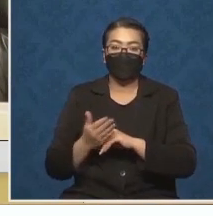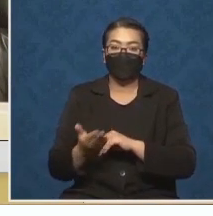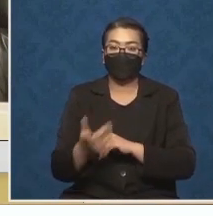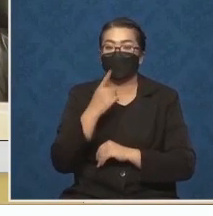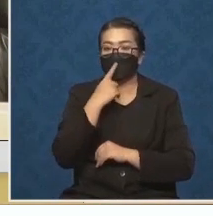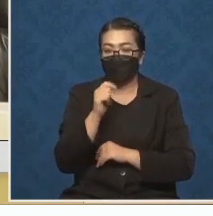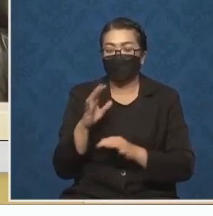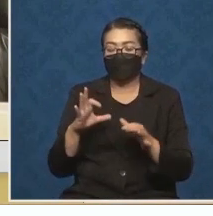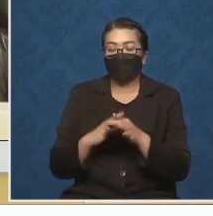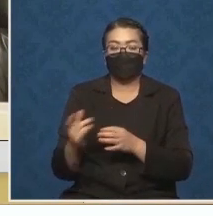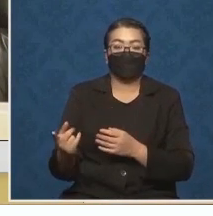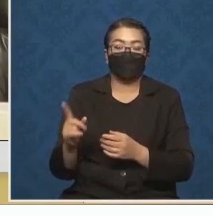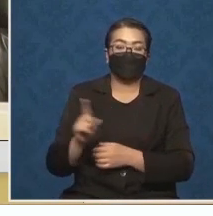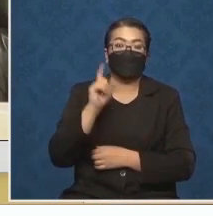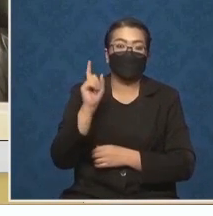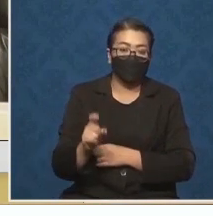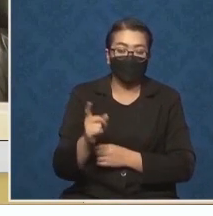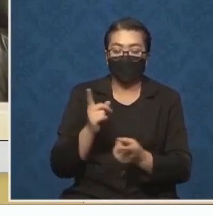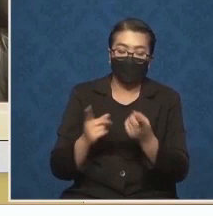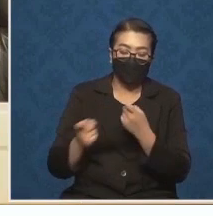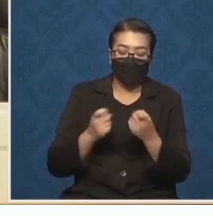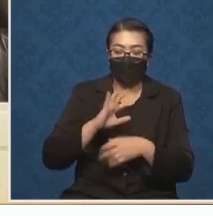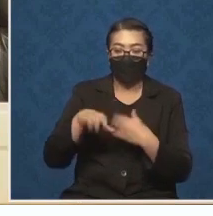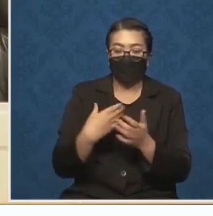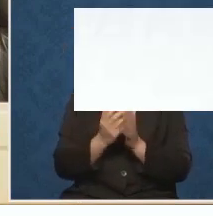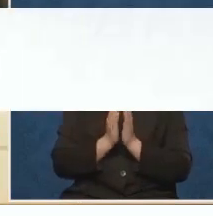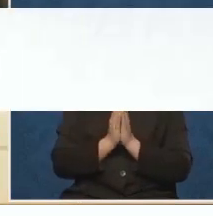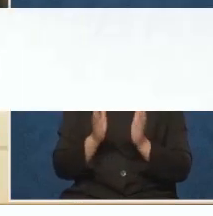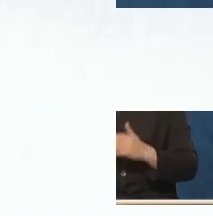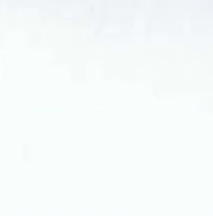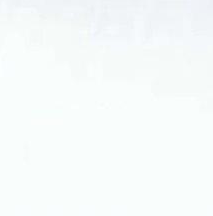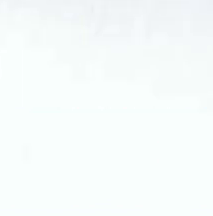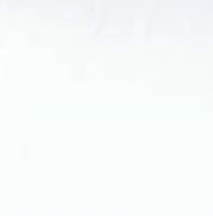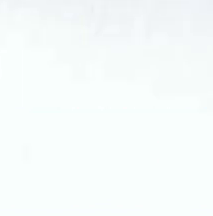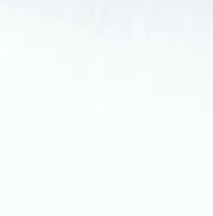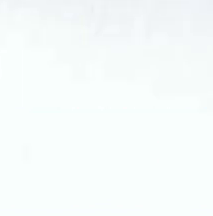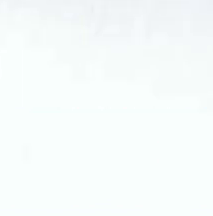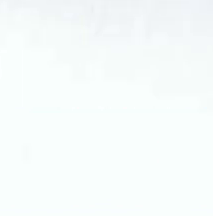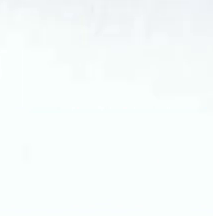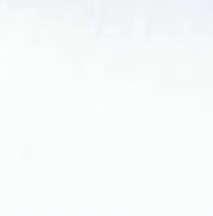เด็นของคำถามของสมาชิกผู้ทรงเกียรติทุกท่านขอบพระคุณค่ะ เชิญนะครับ